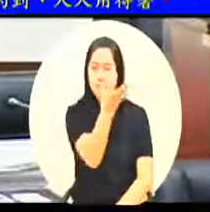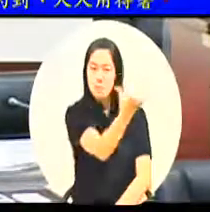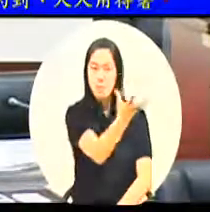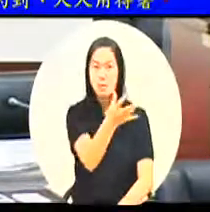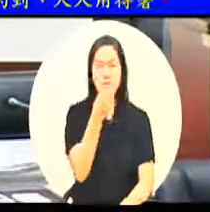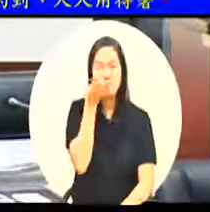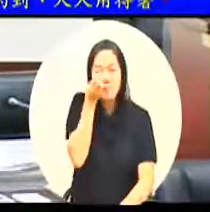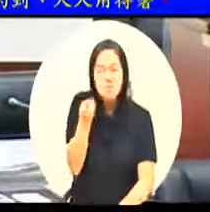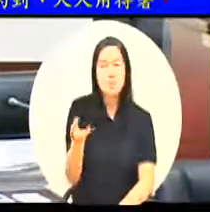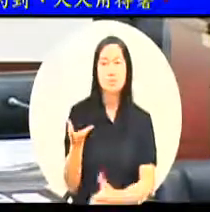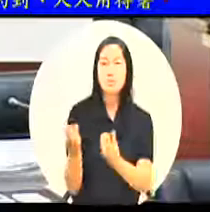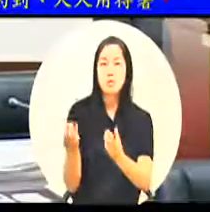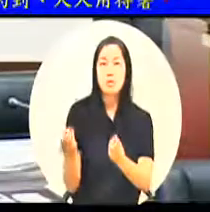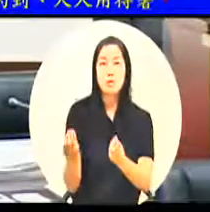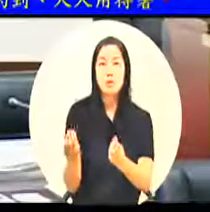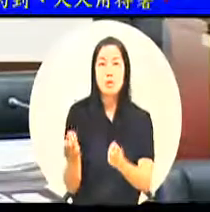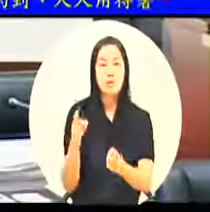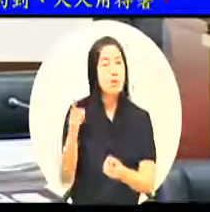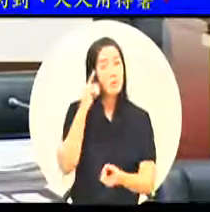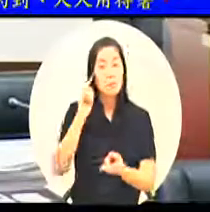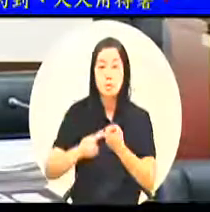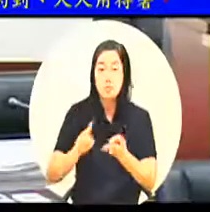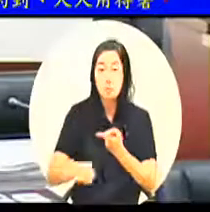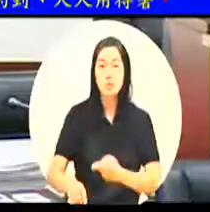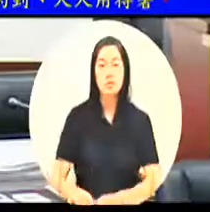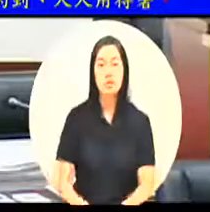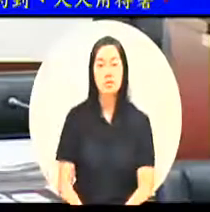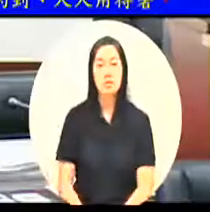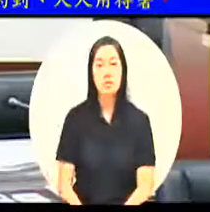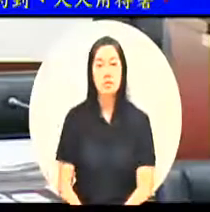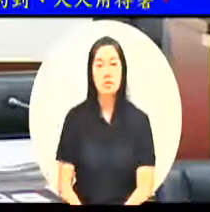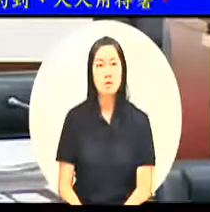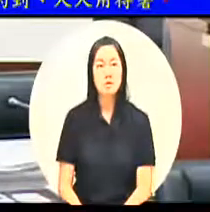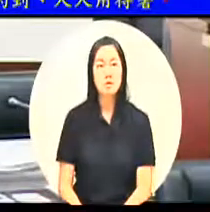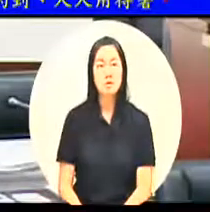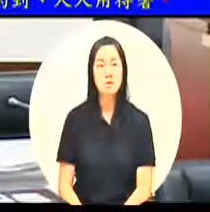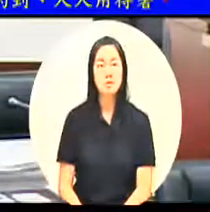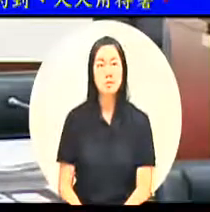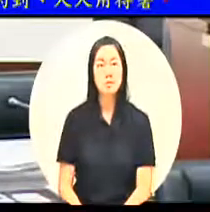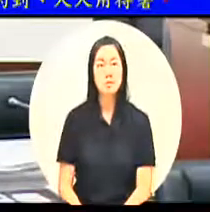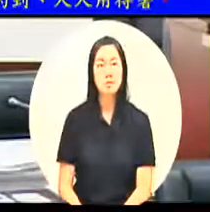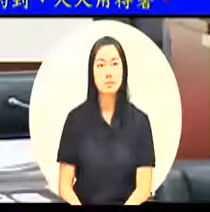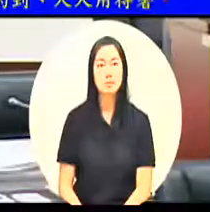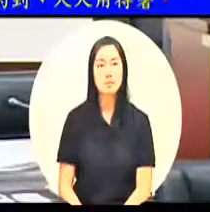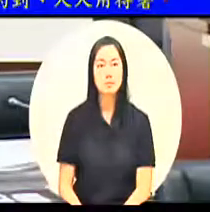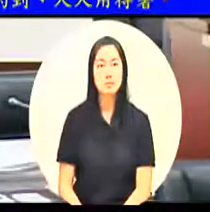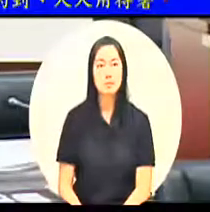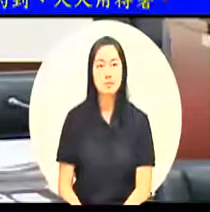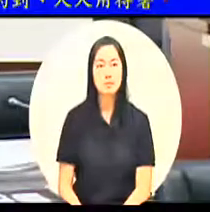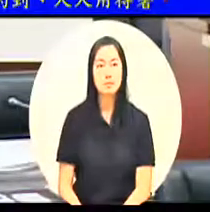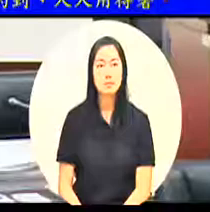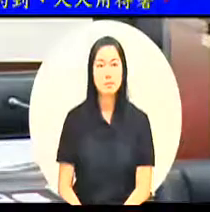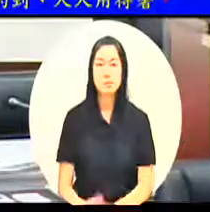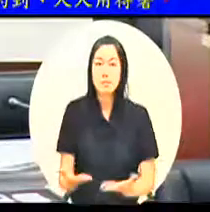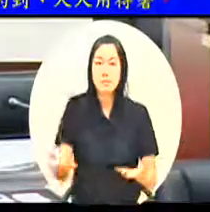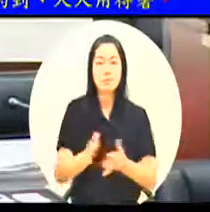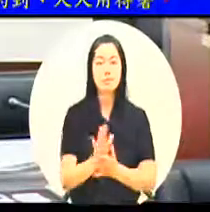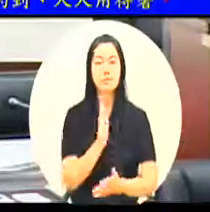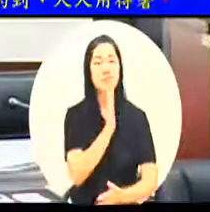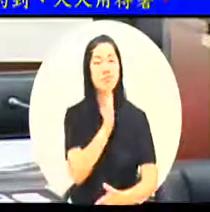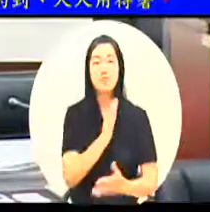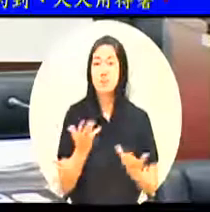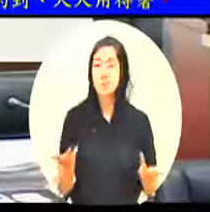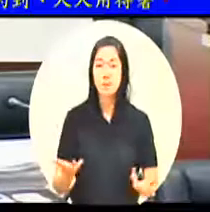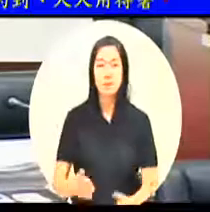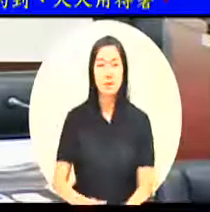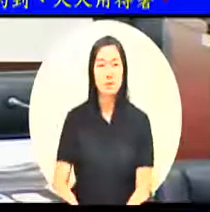多人都是好大喜功，然后重大轻小，这个是在我最后就吴山小路用了。我讲不要跟警